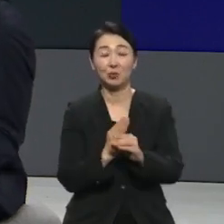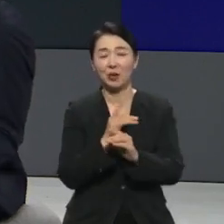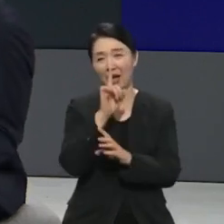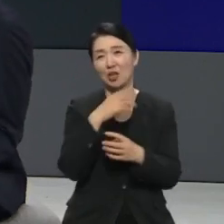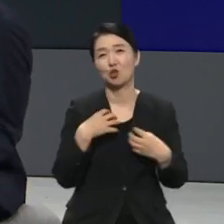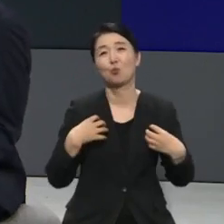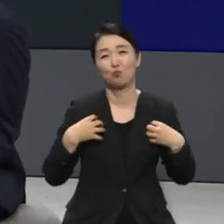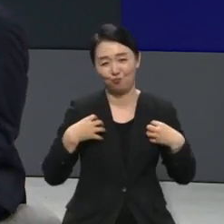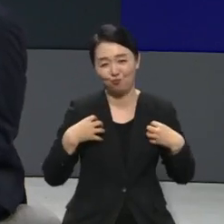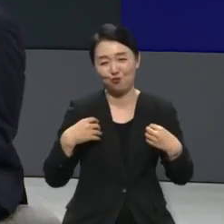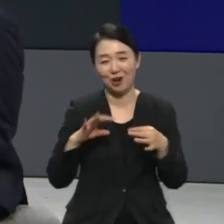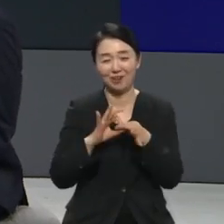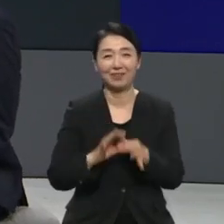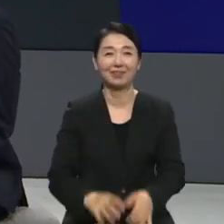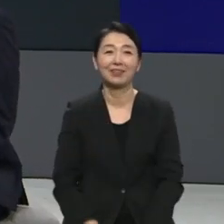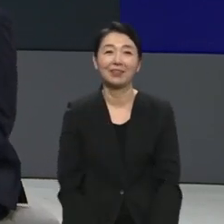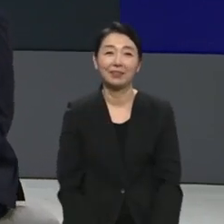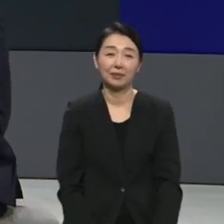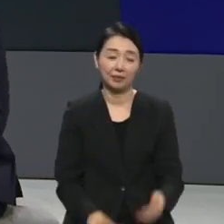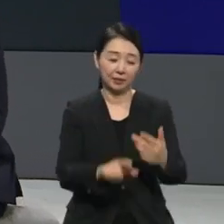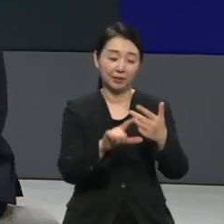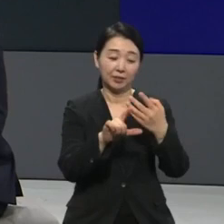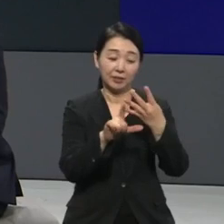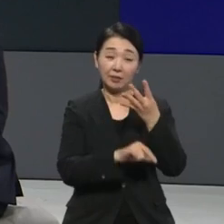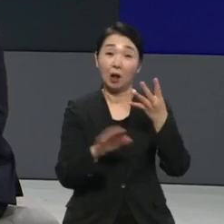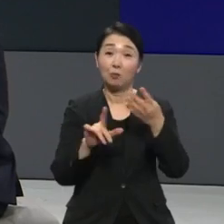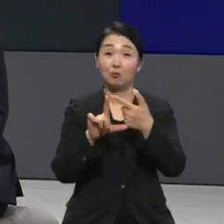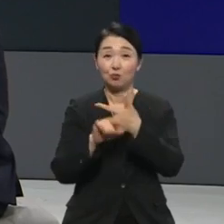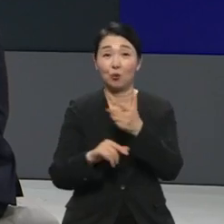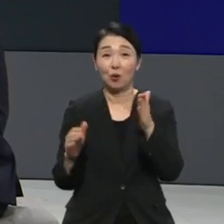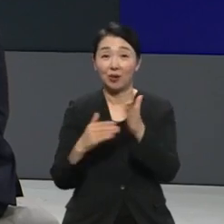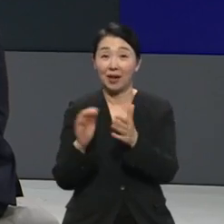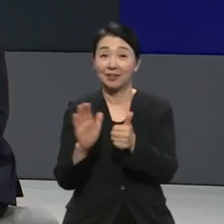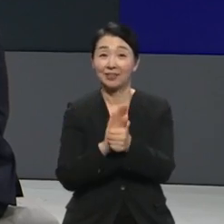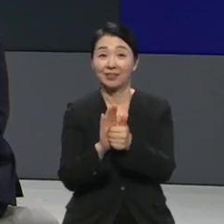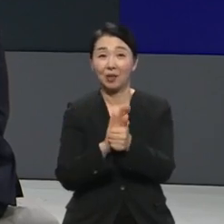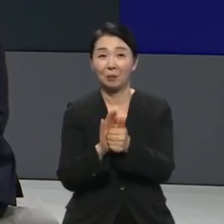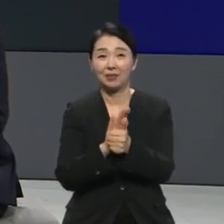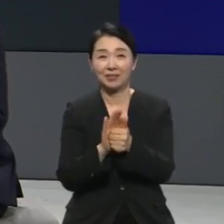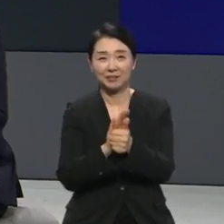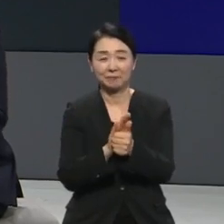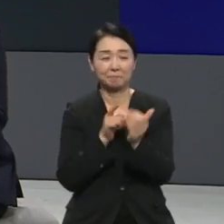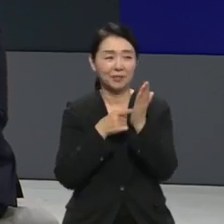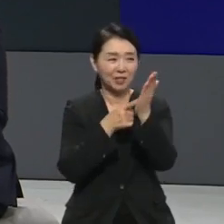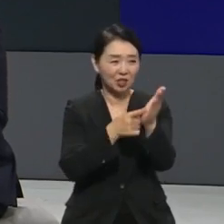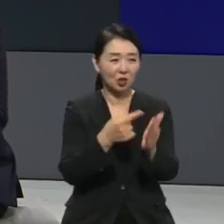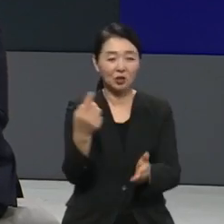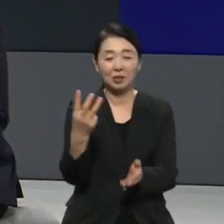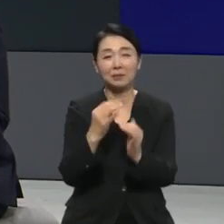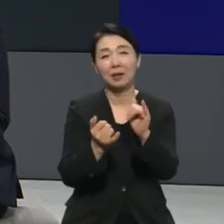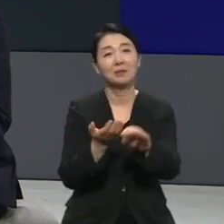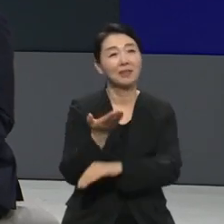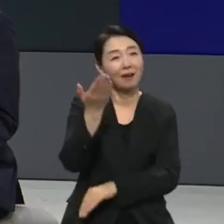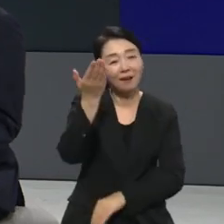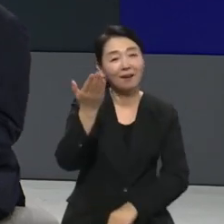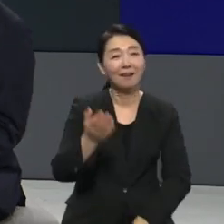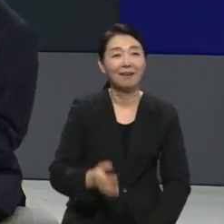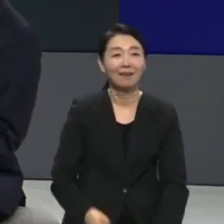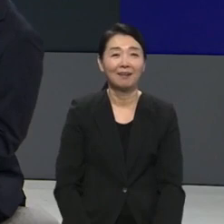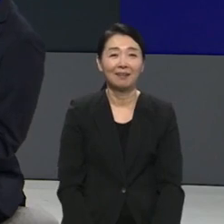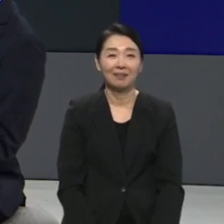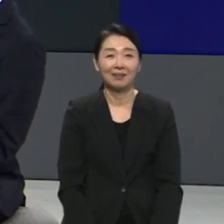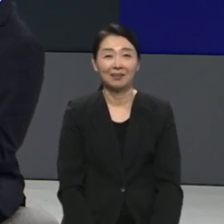정부정책이군요. 맞습니다. 예. 네. 4월부터 6월까지 두 달 동안 이 서비스를 3,000명이 넘게 신청했다고 합니다. 아, 이게,